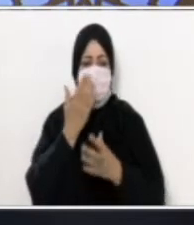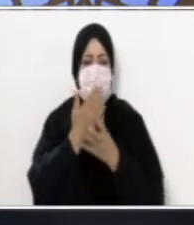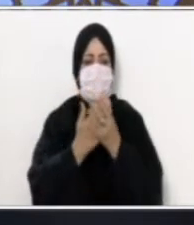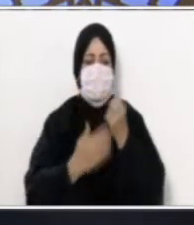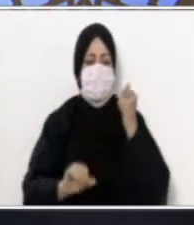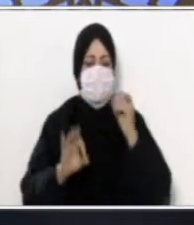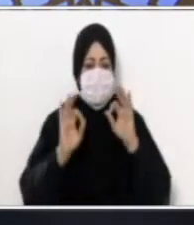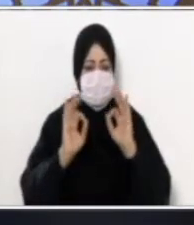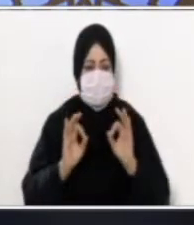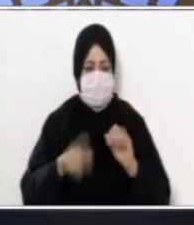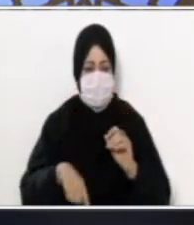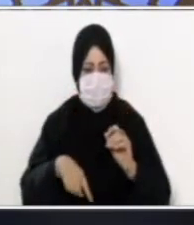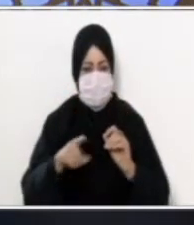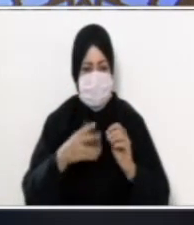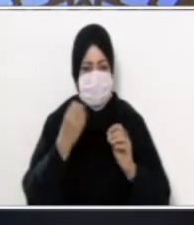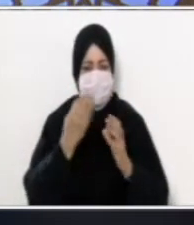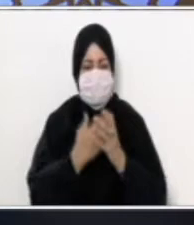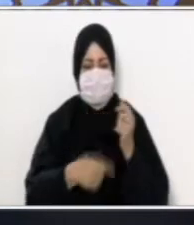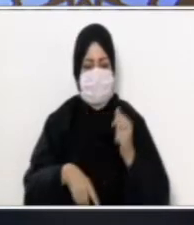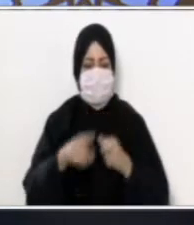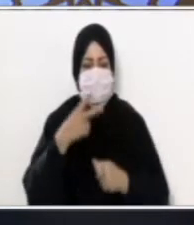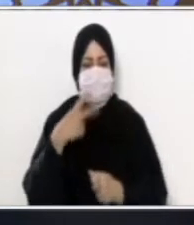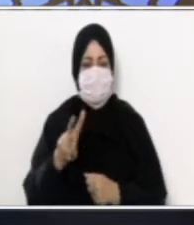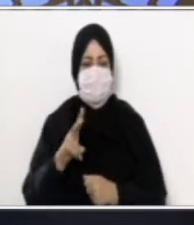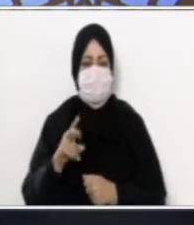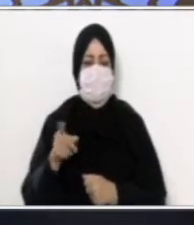وواحد يقول لي فيني واحد يقول لي لا، وتنزل علي المادة القهوية.